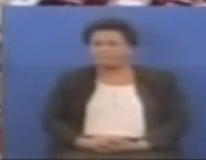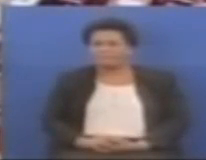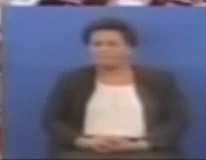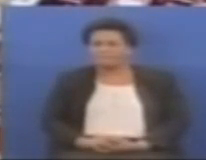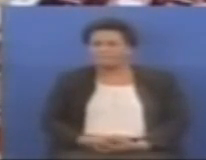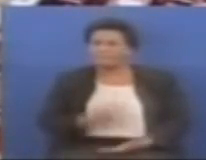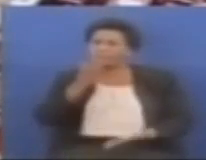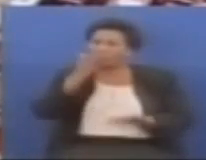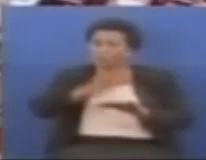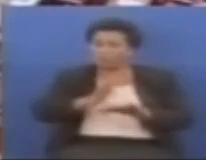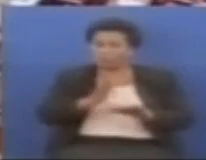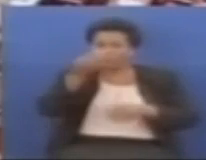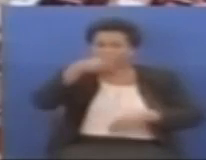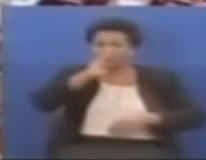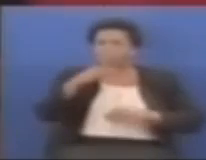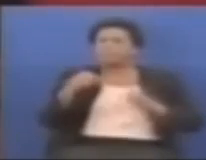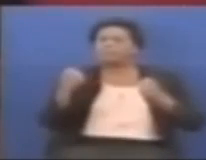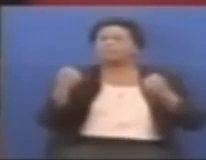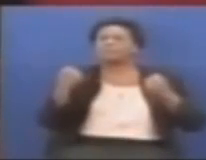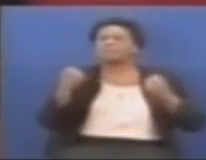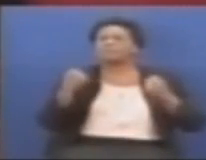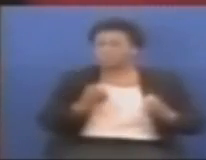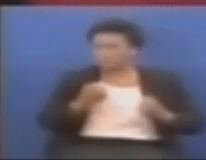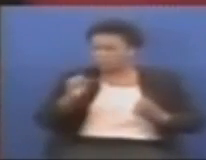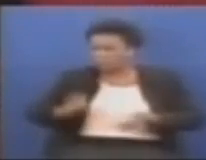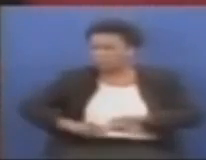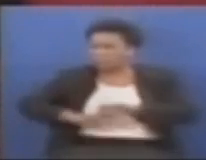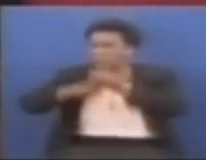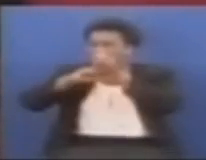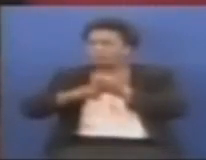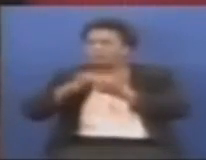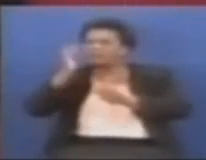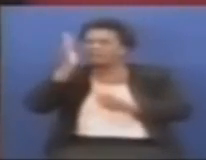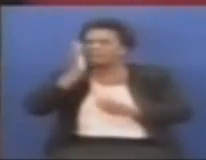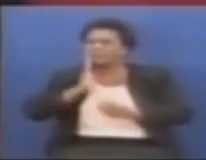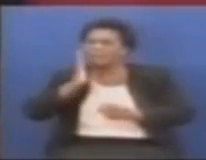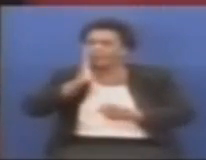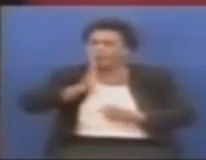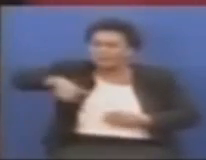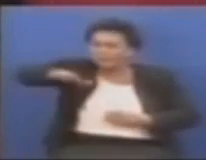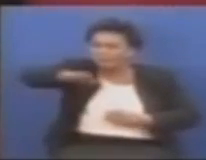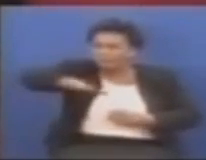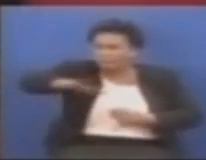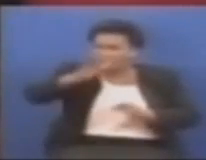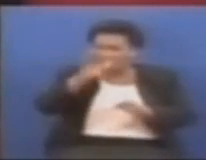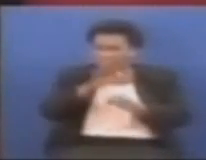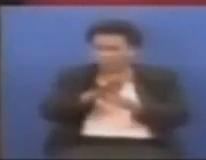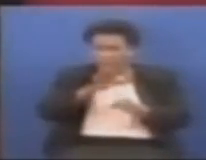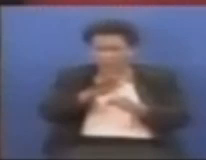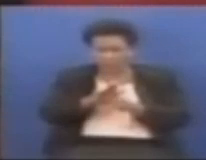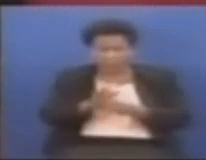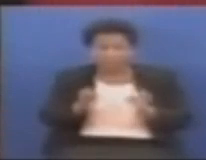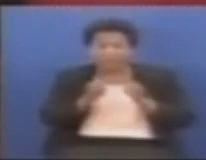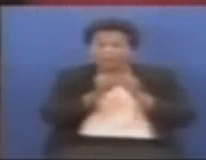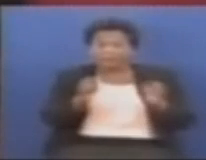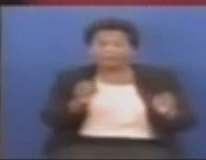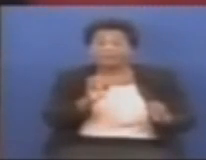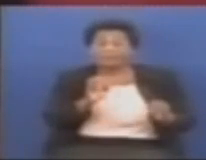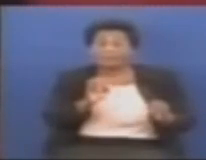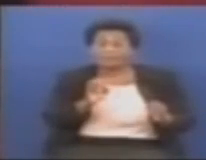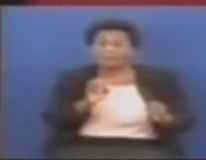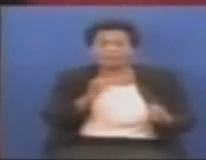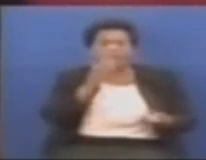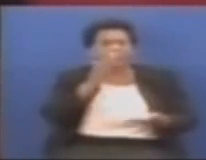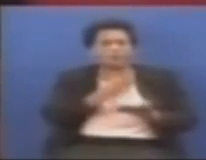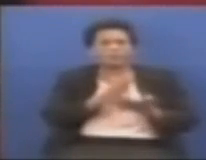jitihada kubwa za serikali za kuwezesha vijana katika maeneo mengi, lakini bado kuna sekta ambayo